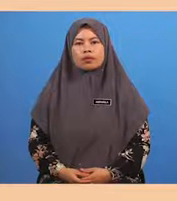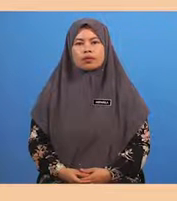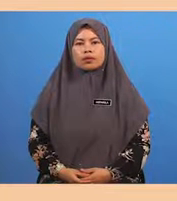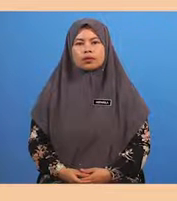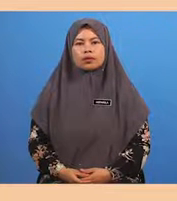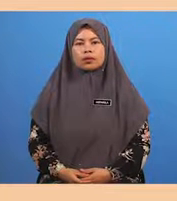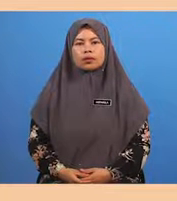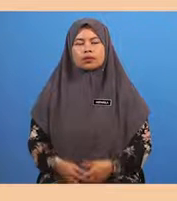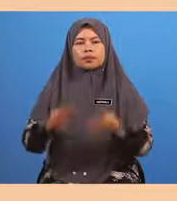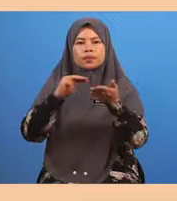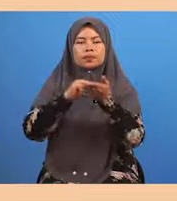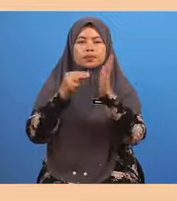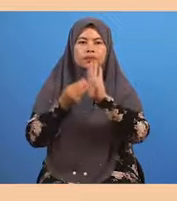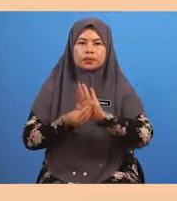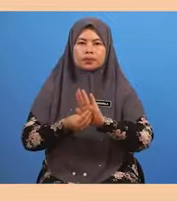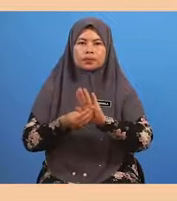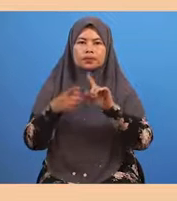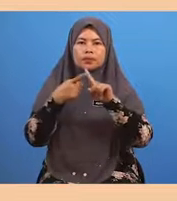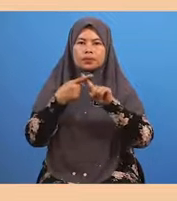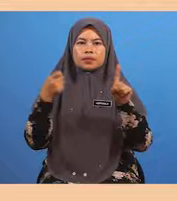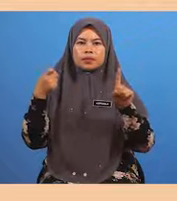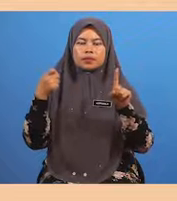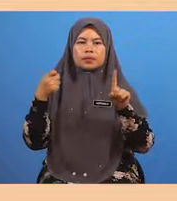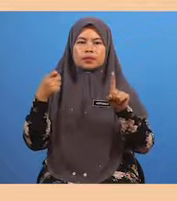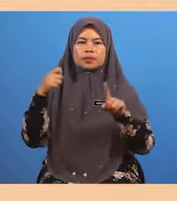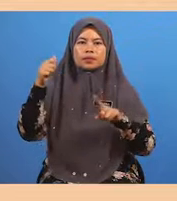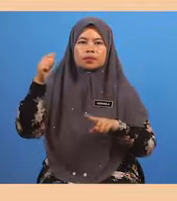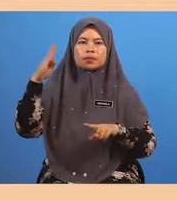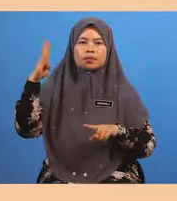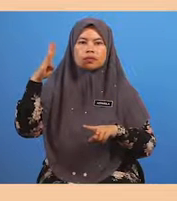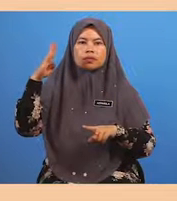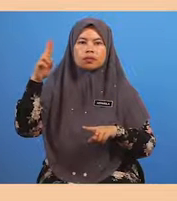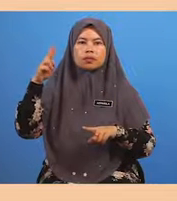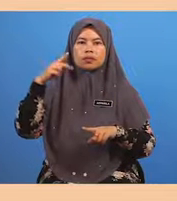kafara. Maksudnya, daripada Abu Dzar radhiyallahu anhu,